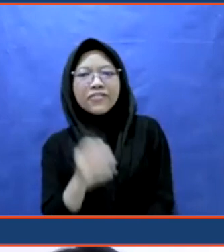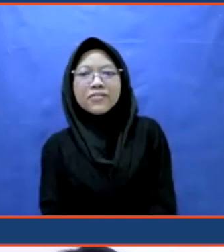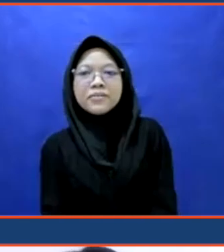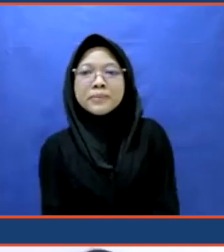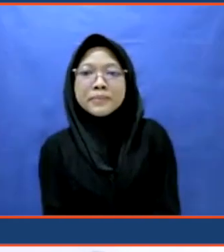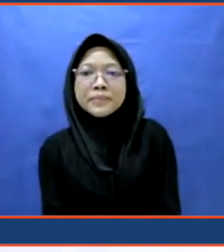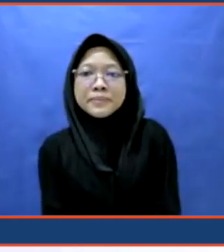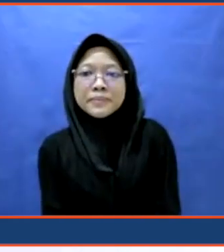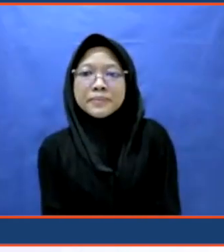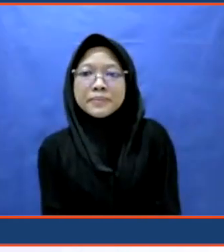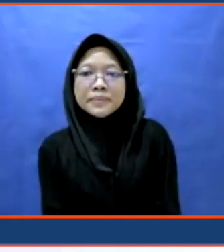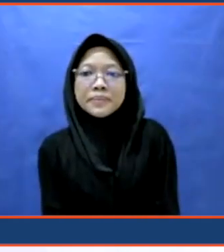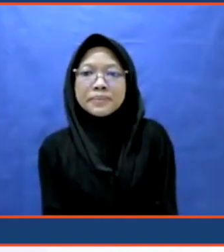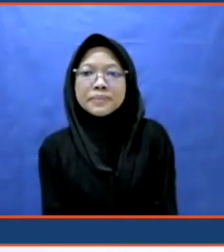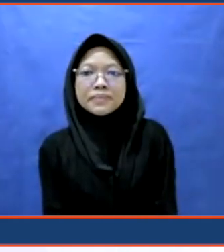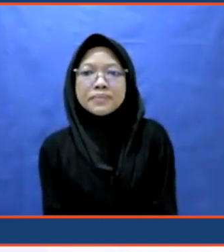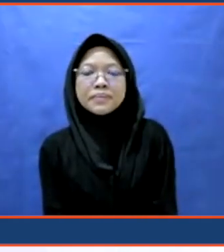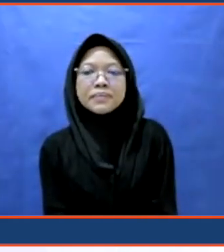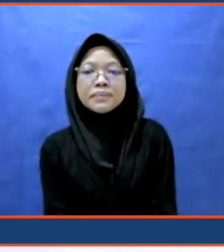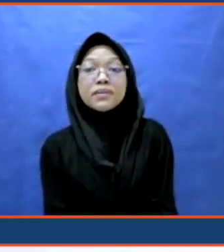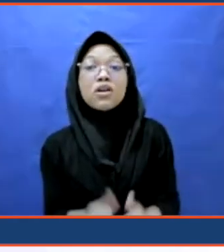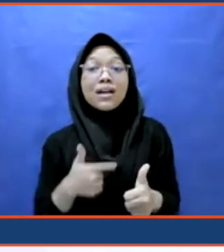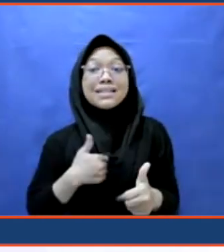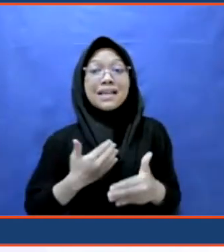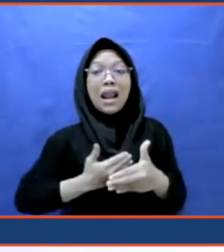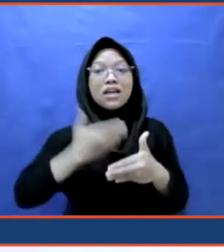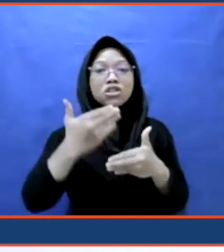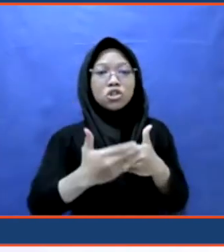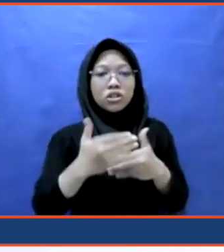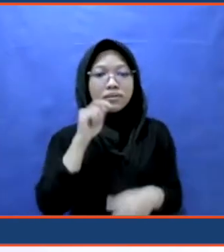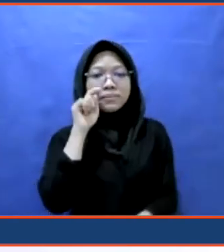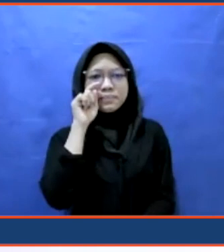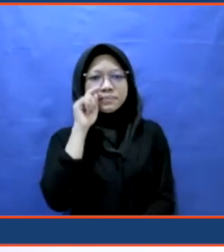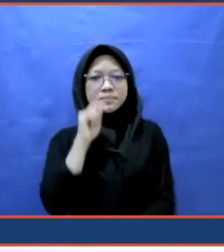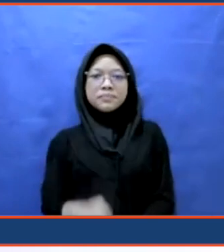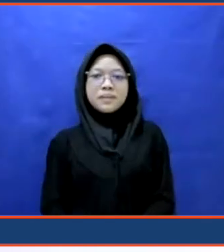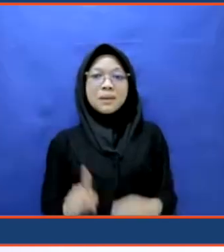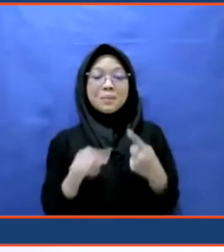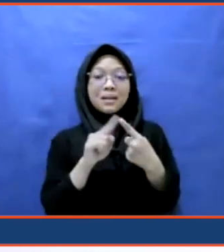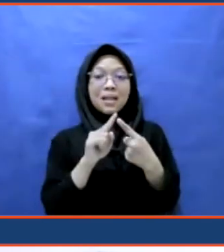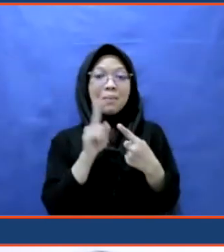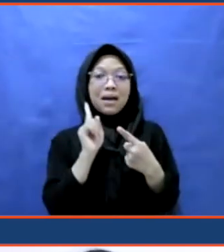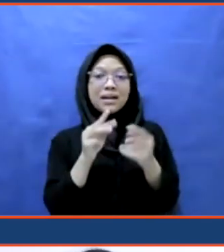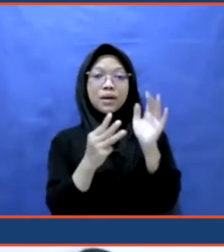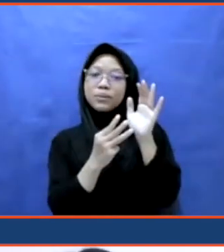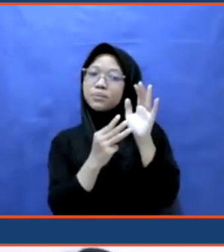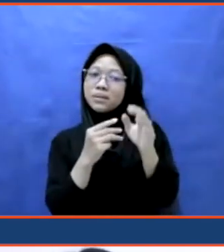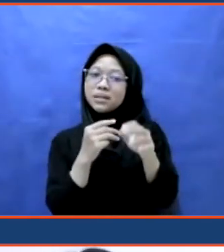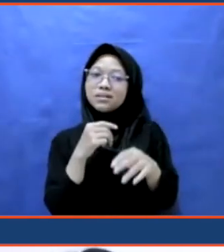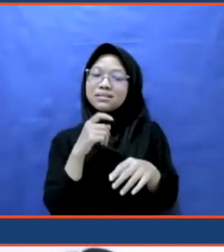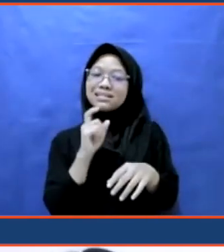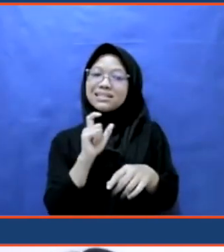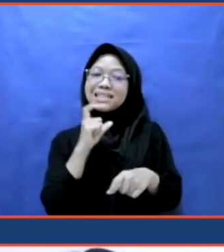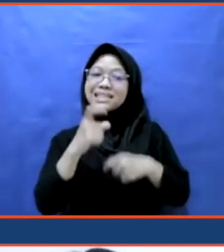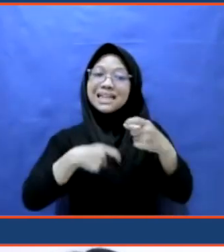oke selanjut kan Om jadi yang pertama adalah multisensori storytelling mungkin